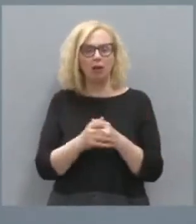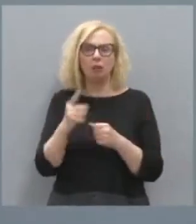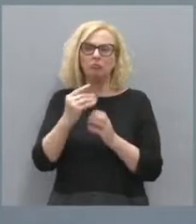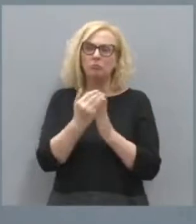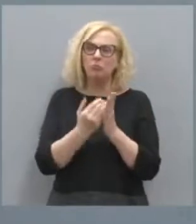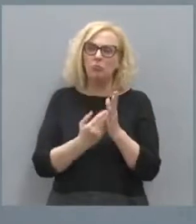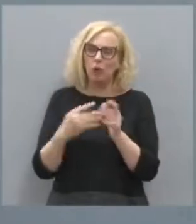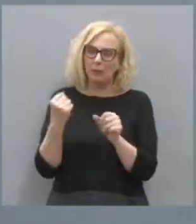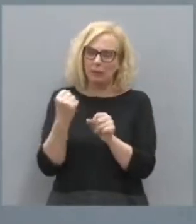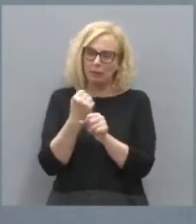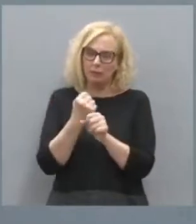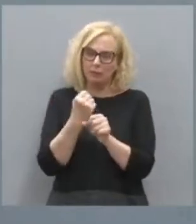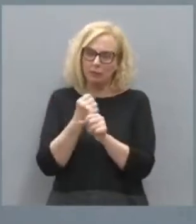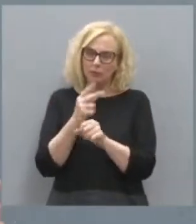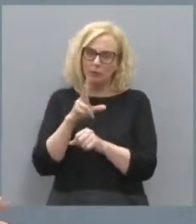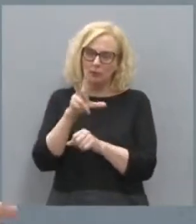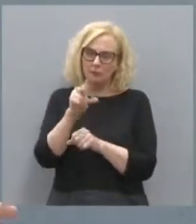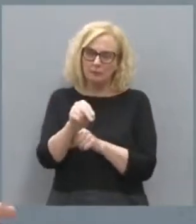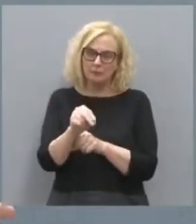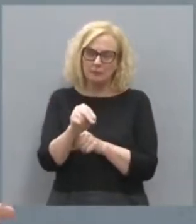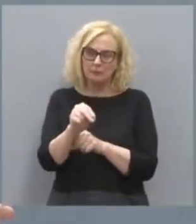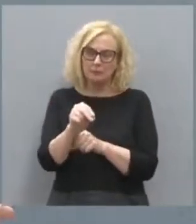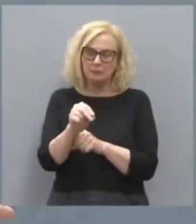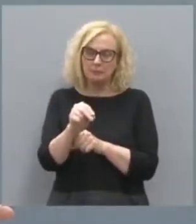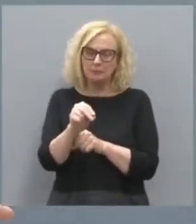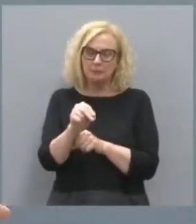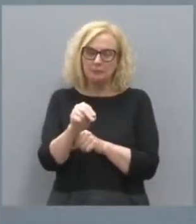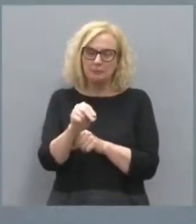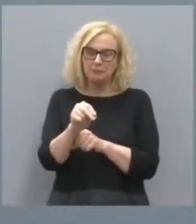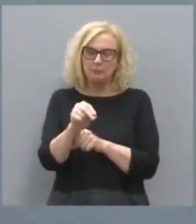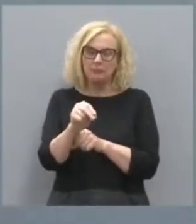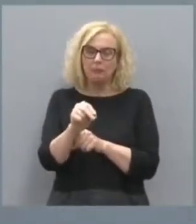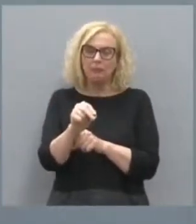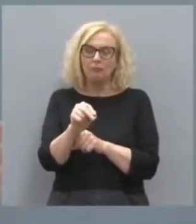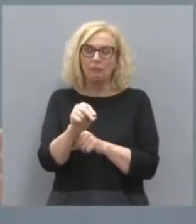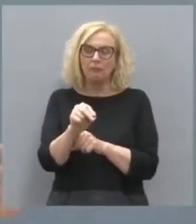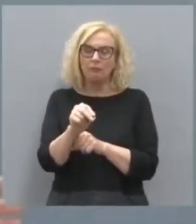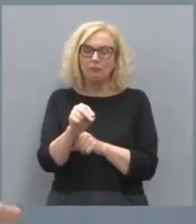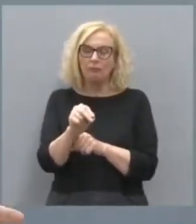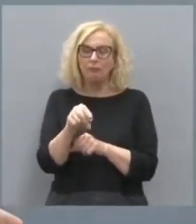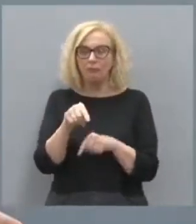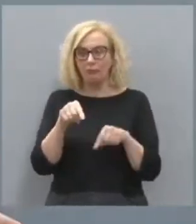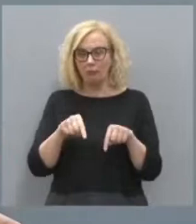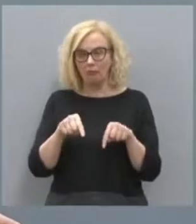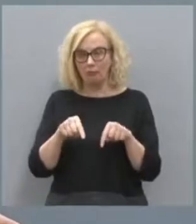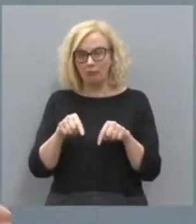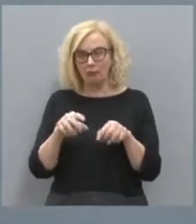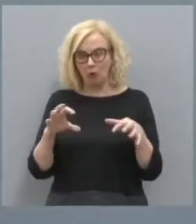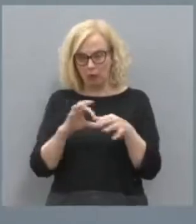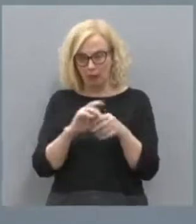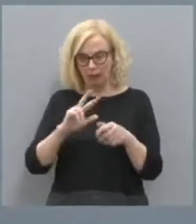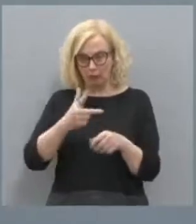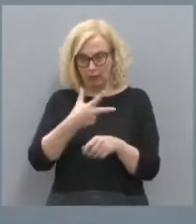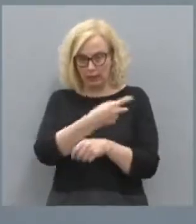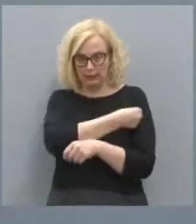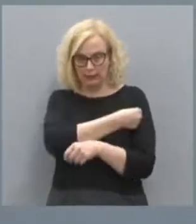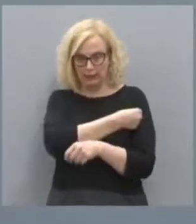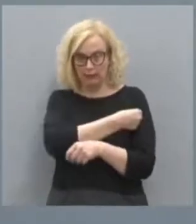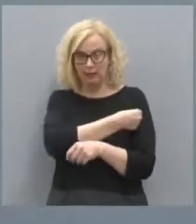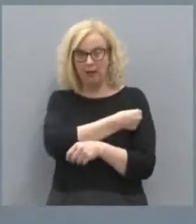che dice prima sulle ora sto parlando di terze dosi prima